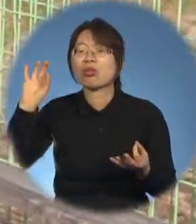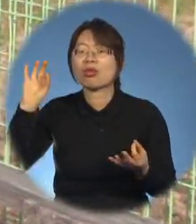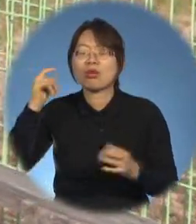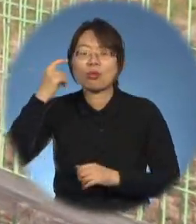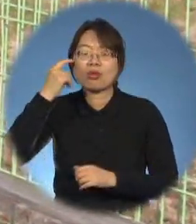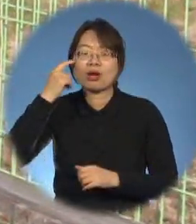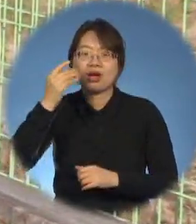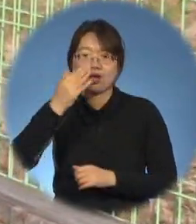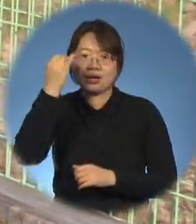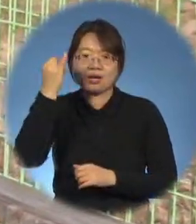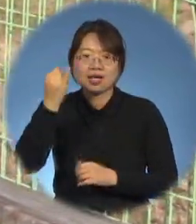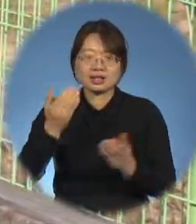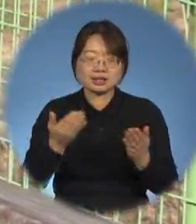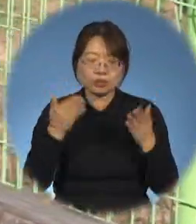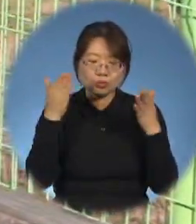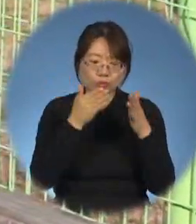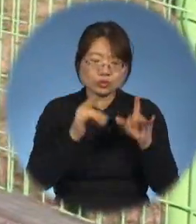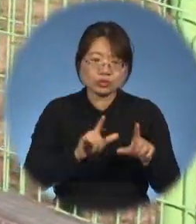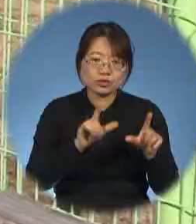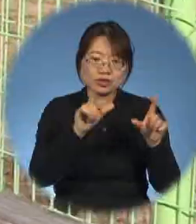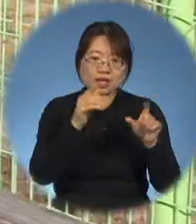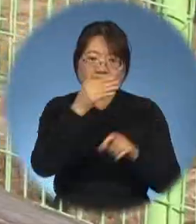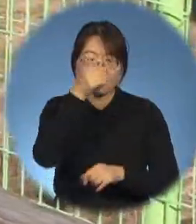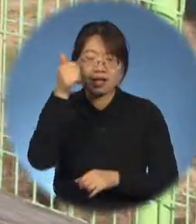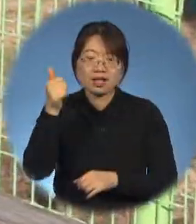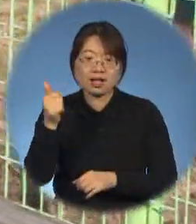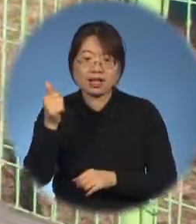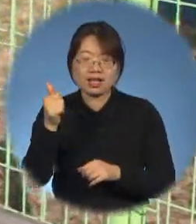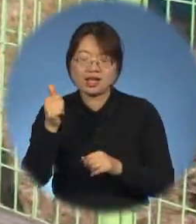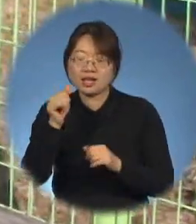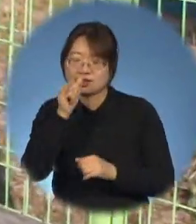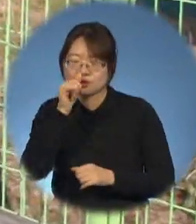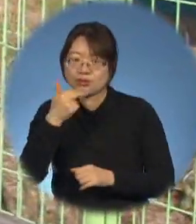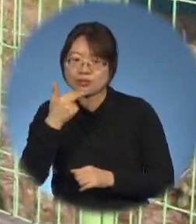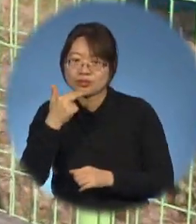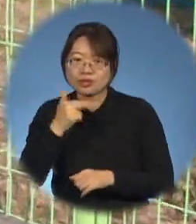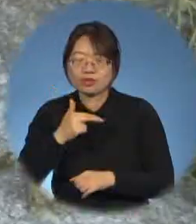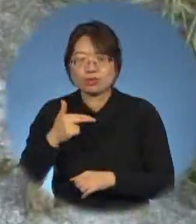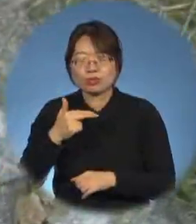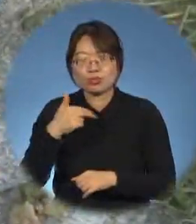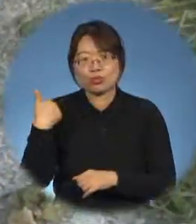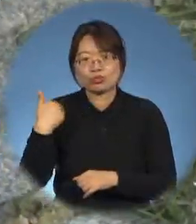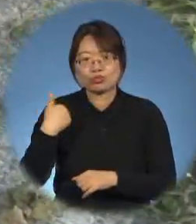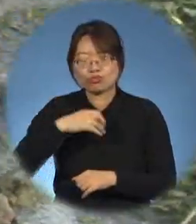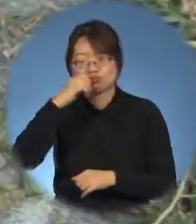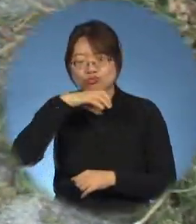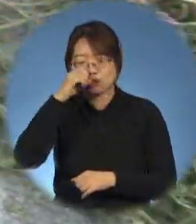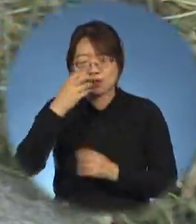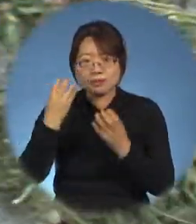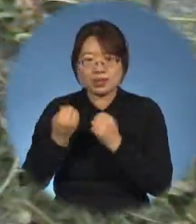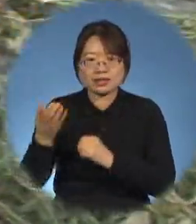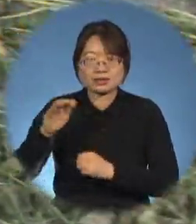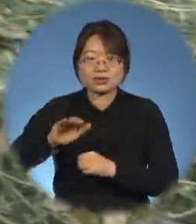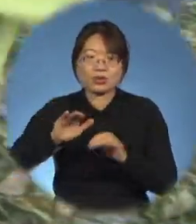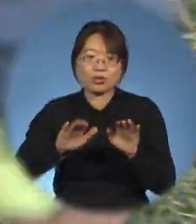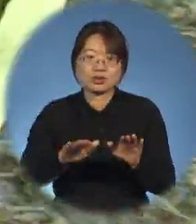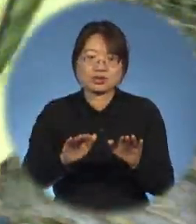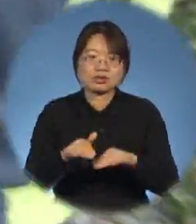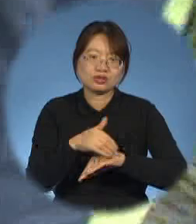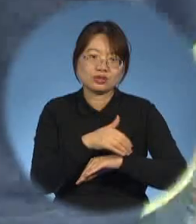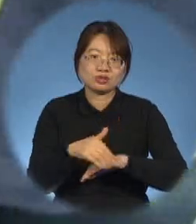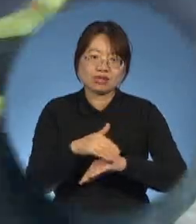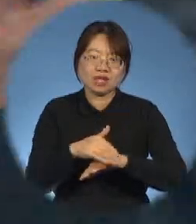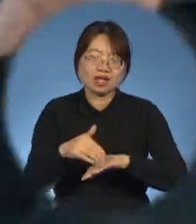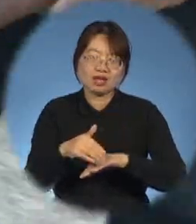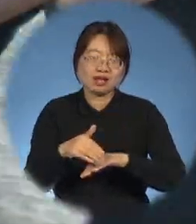할머니가 일에 몰두하는 날에는 할아버지가 있는지 없는지도 모르고 넘어갈 때도 많지만 오늘은 계획이